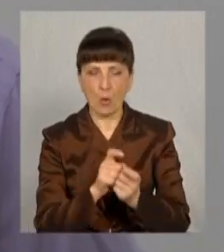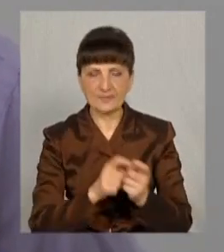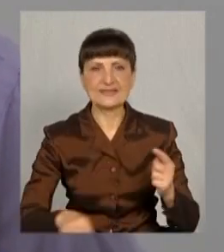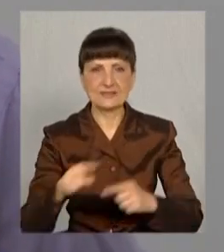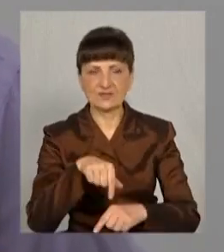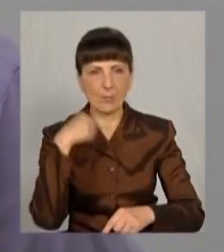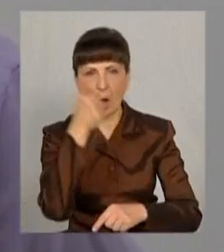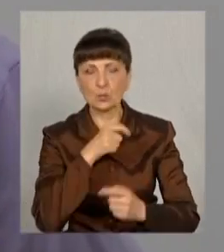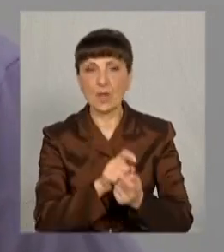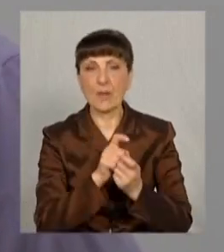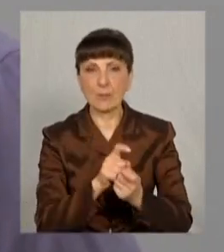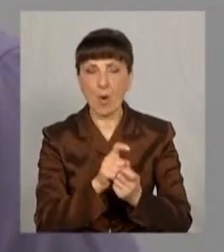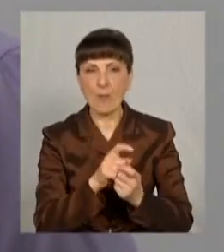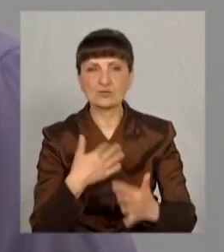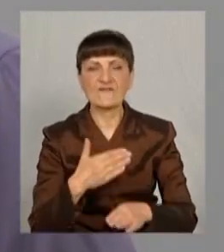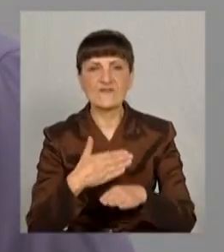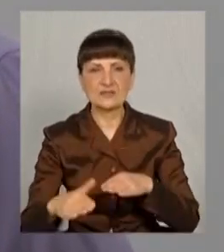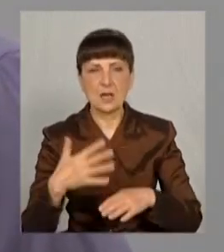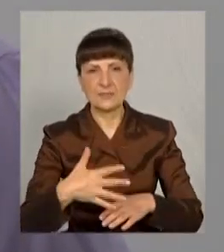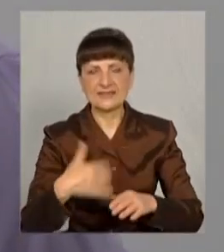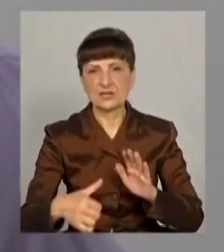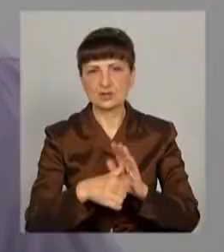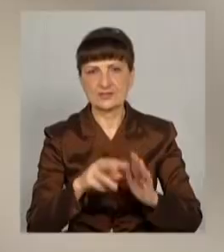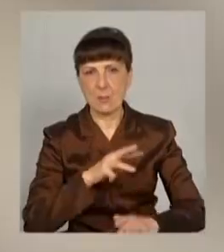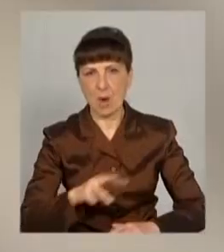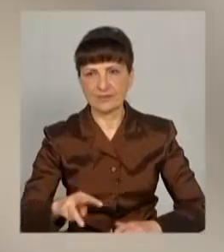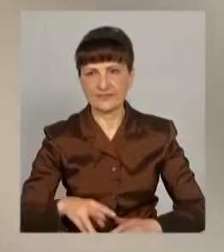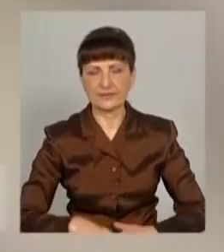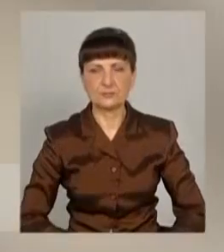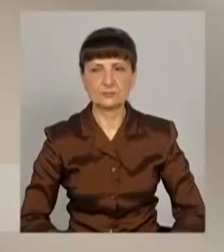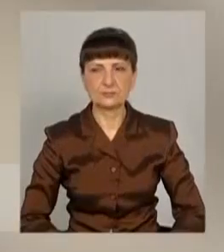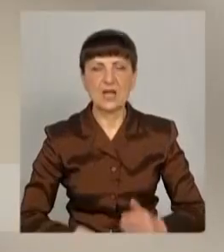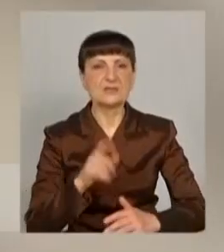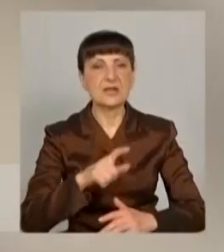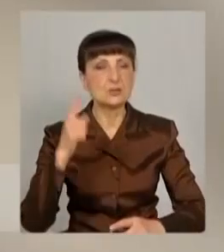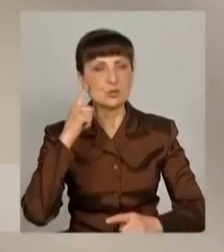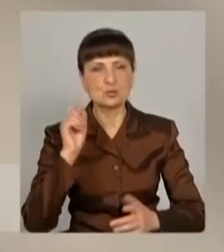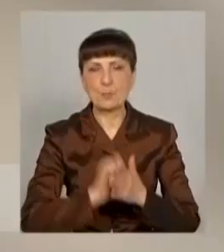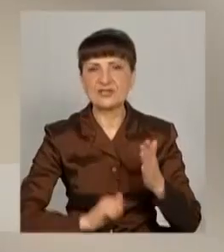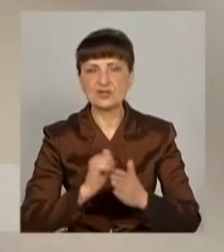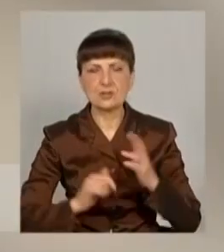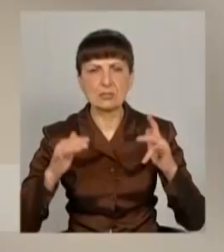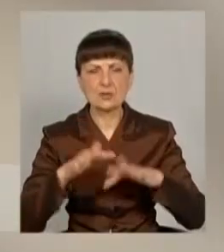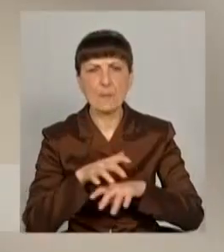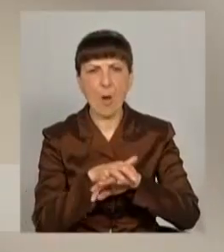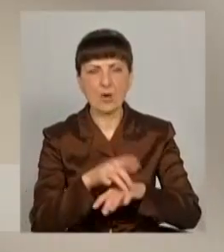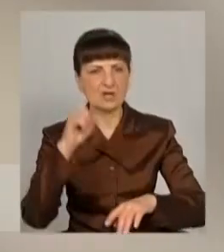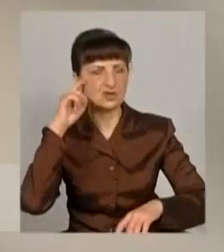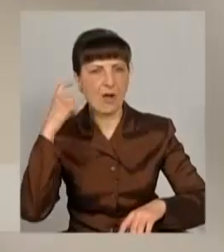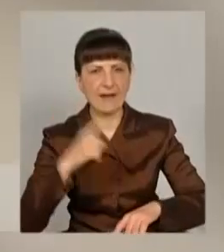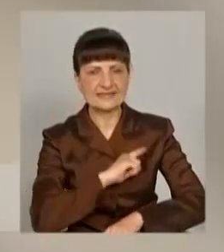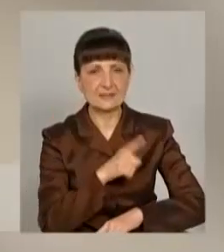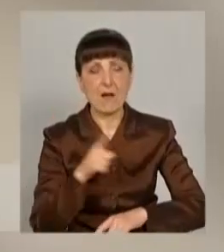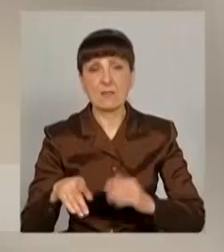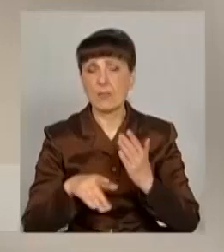ними в этом году на борьбу с вредителями было выделено 56 миллионов специалисты считают причиной Нашествия стала сильная жара которая